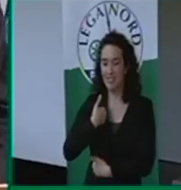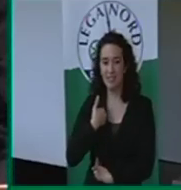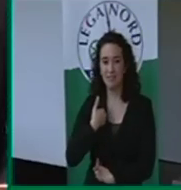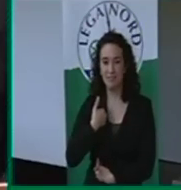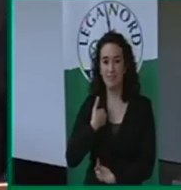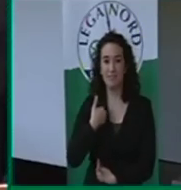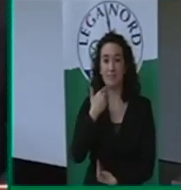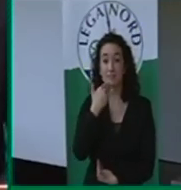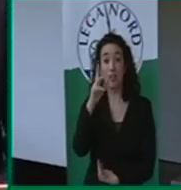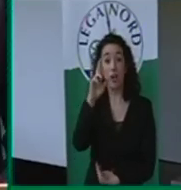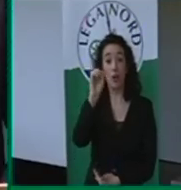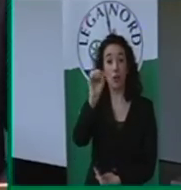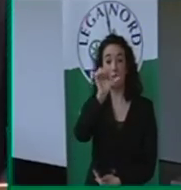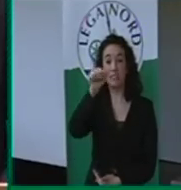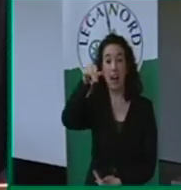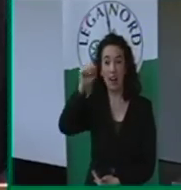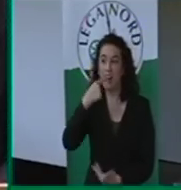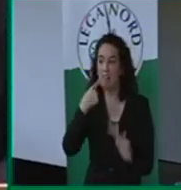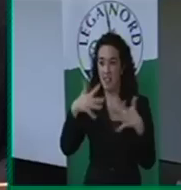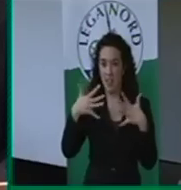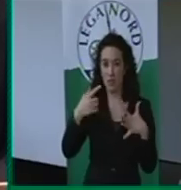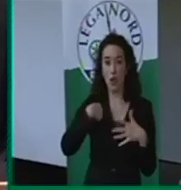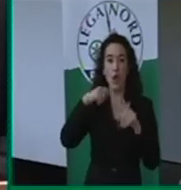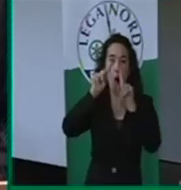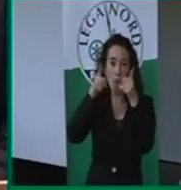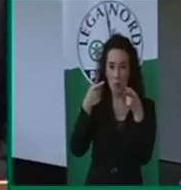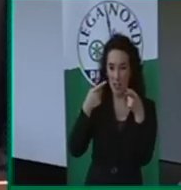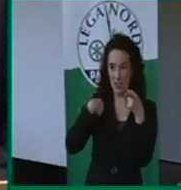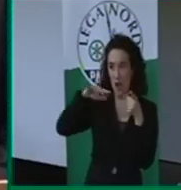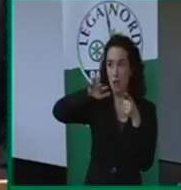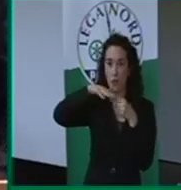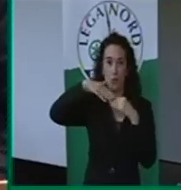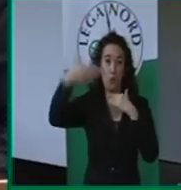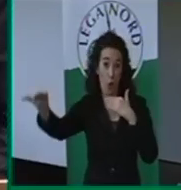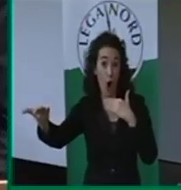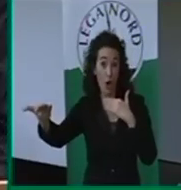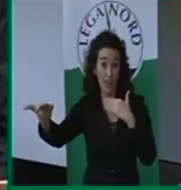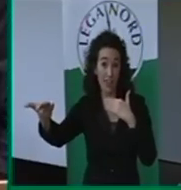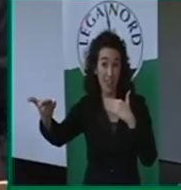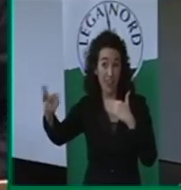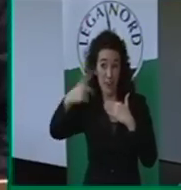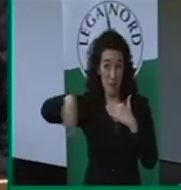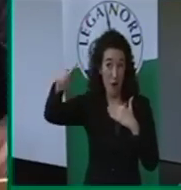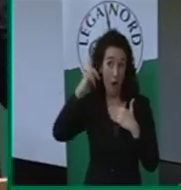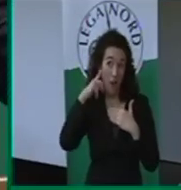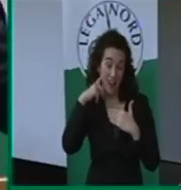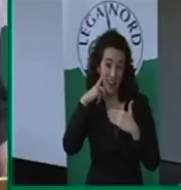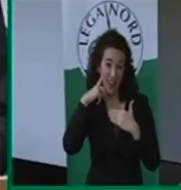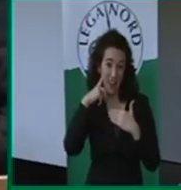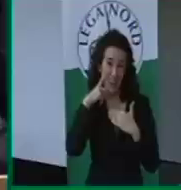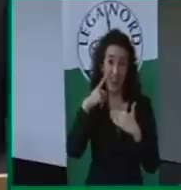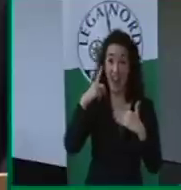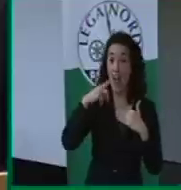la Lussana sono fuori provincia dall'accento lo sentirete bellissimo accento Eh va bene Io lo